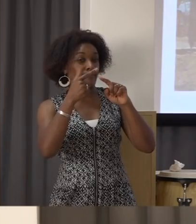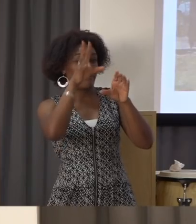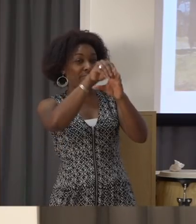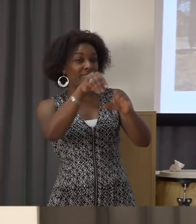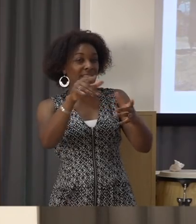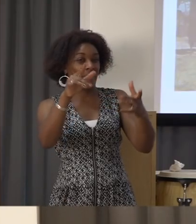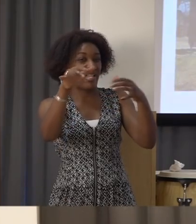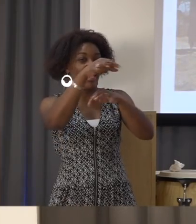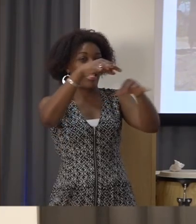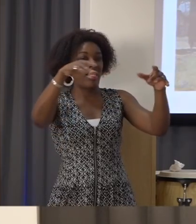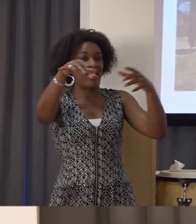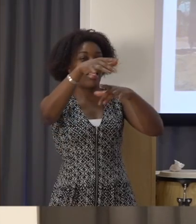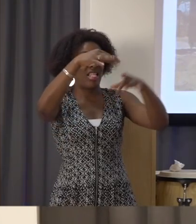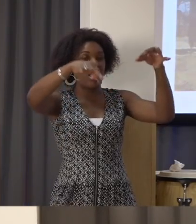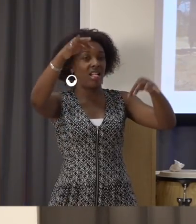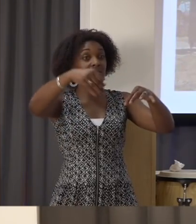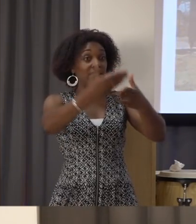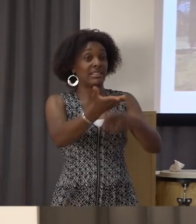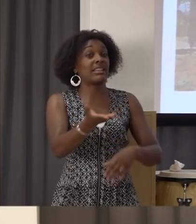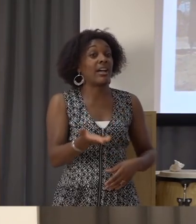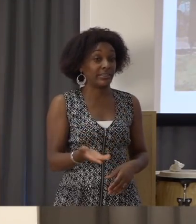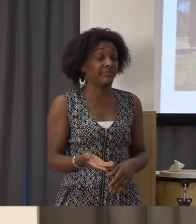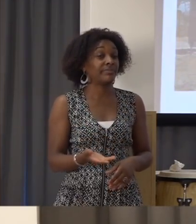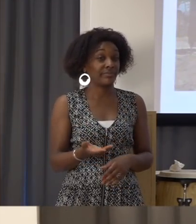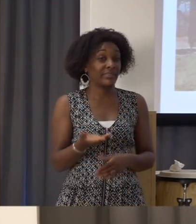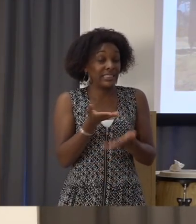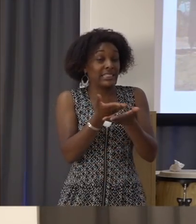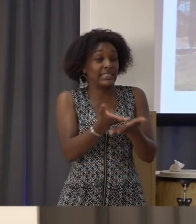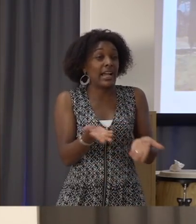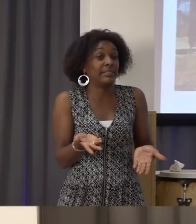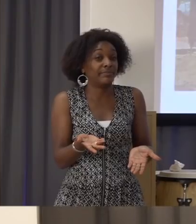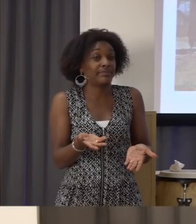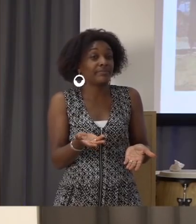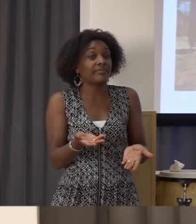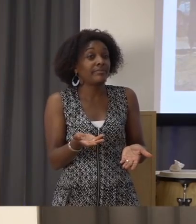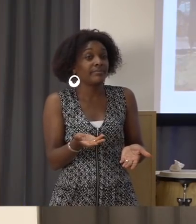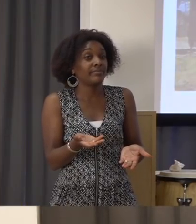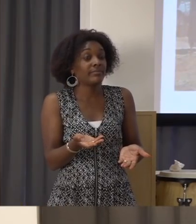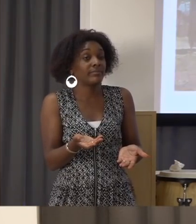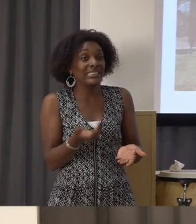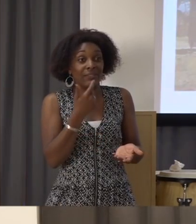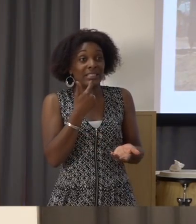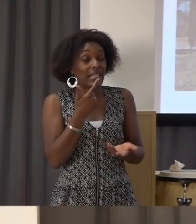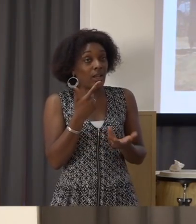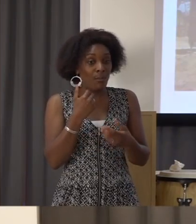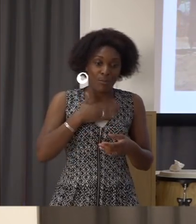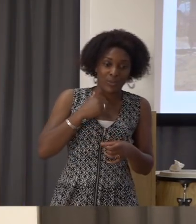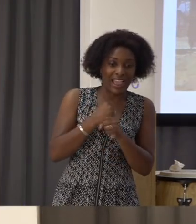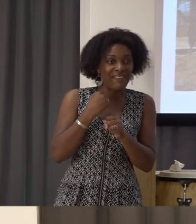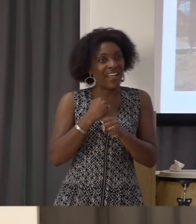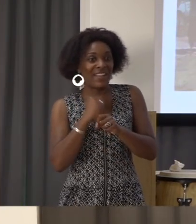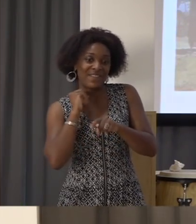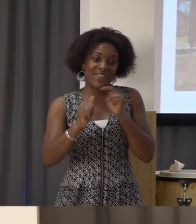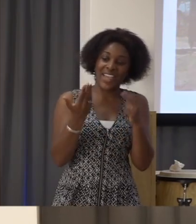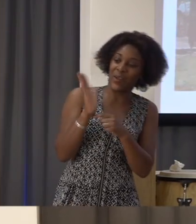Les individus influencés par l'esprit des Jébuséens ne voient jamais leur travail apprécié ou valorisé.